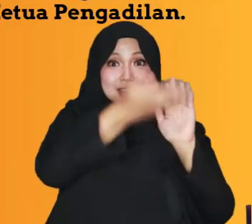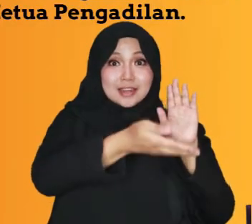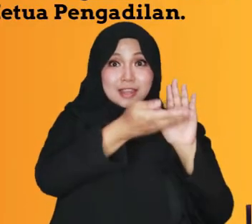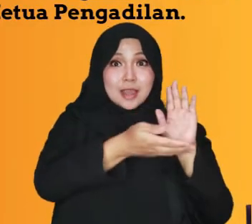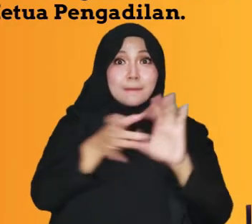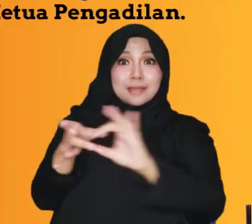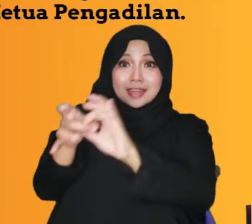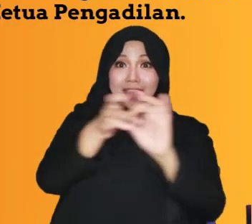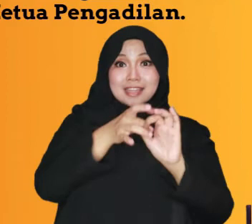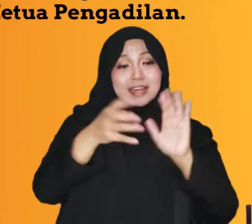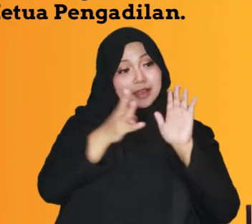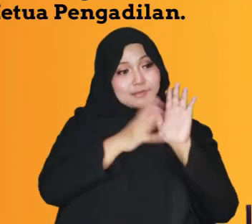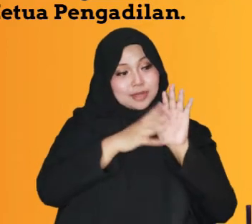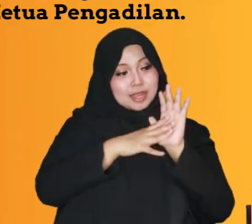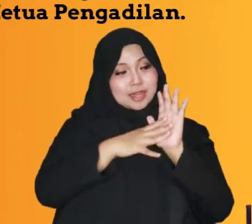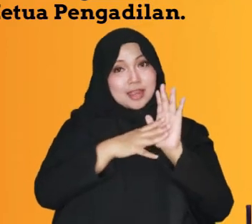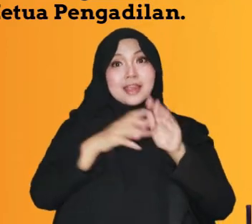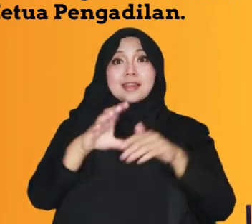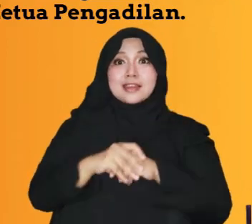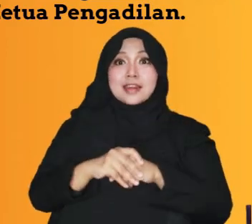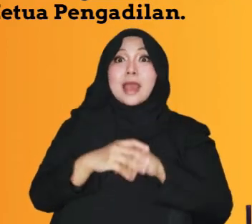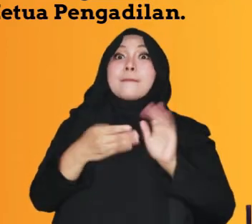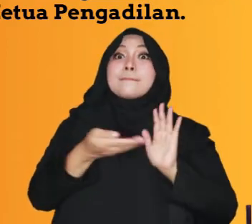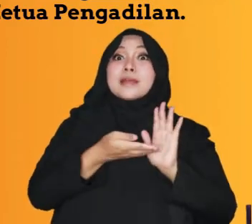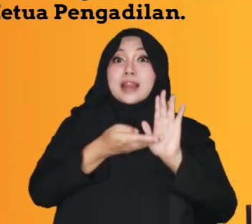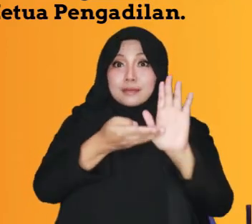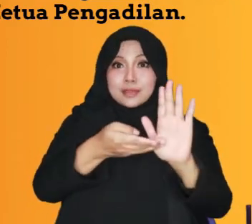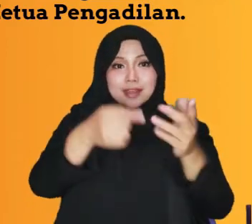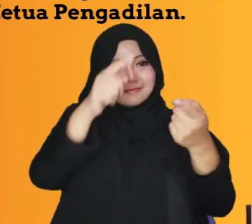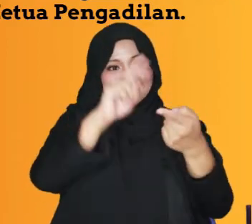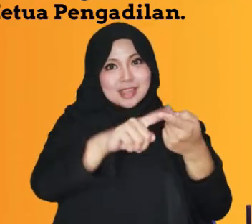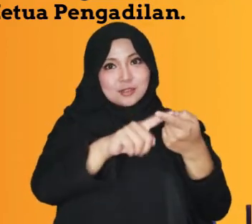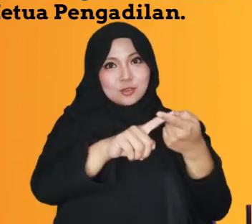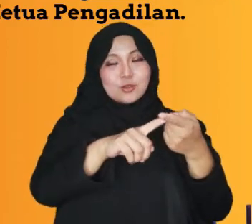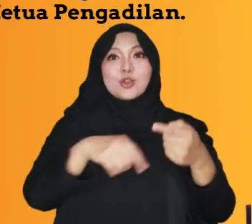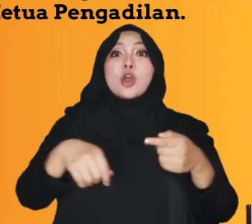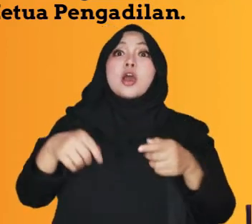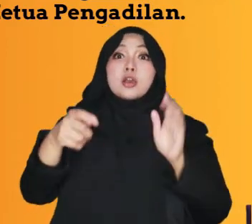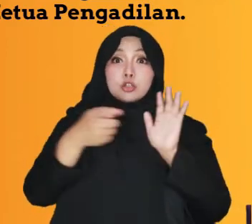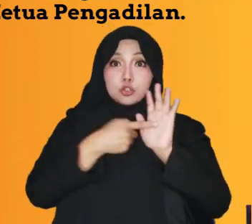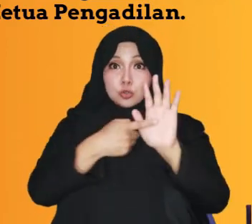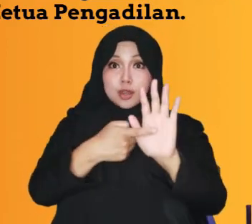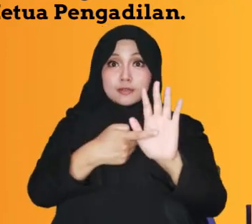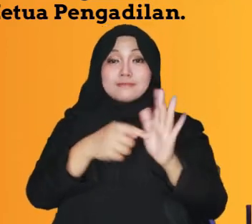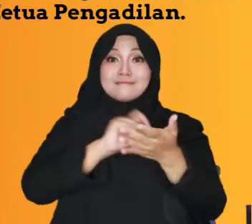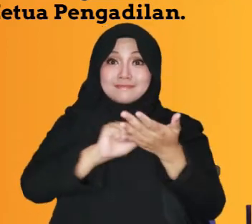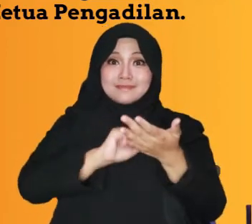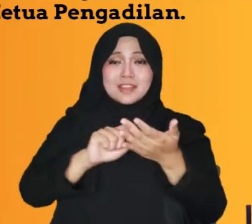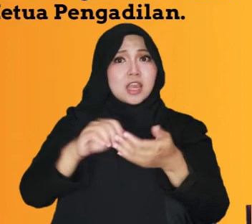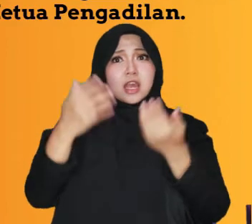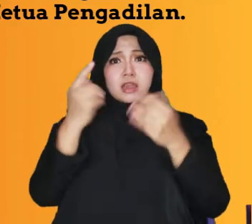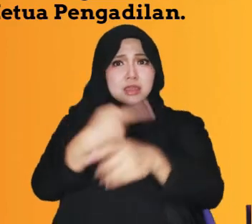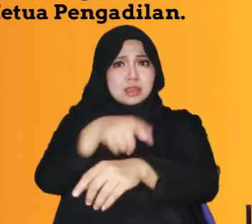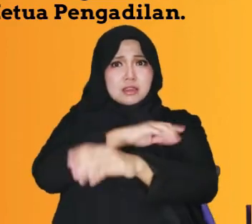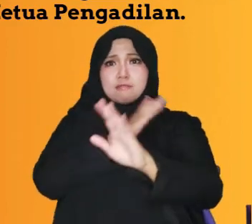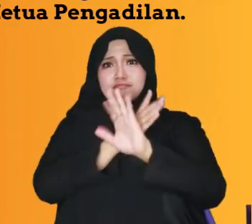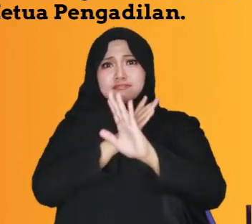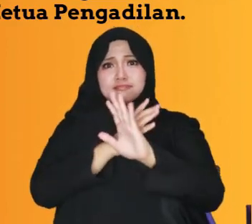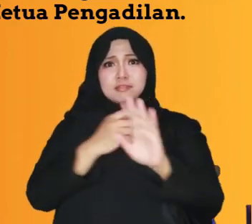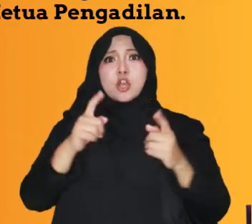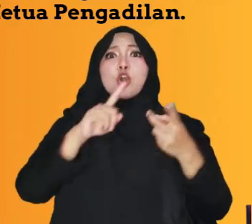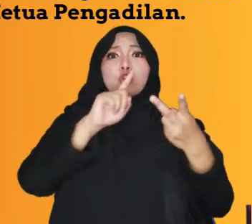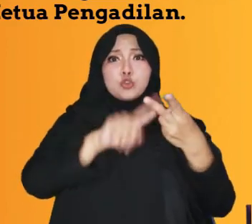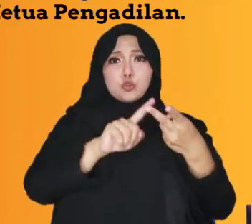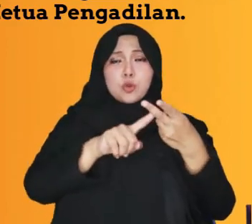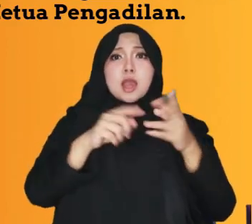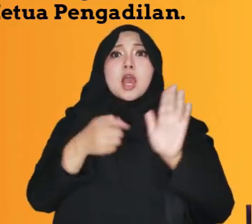Menyerahkan dokumen yang berkenaan dengan perkara dengan melampirkan 1. Surat keterangan tidak mampu atau